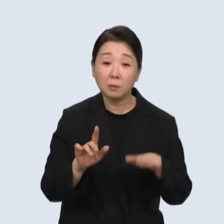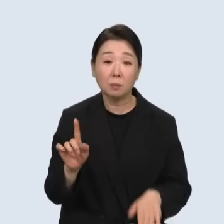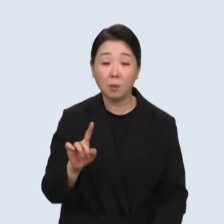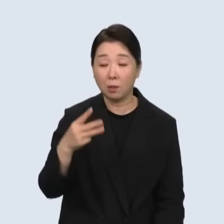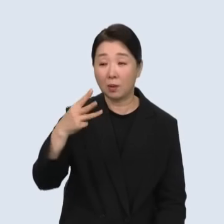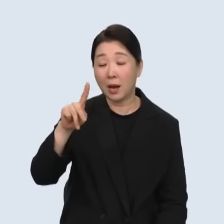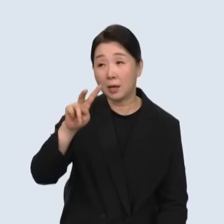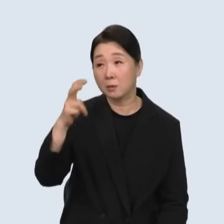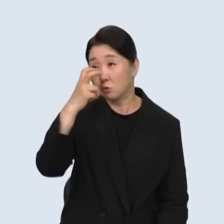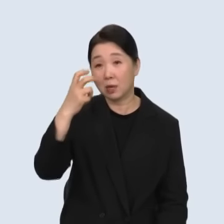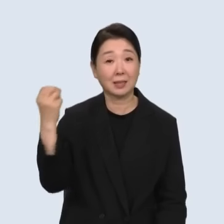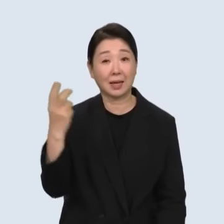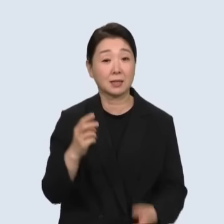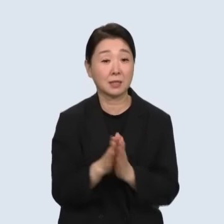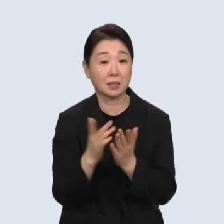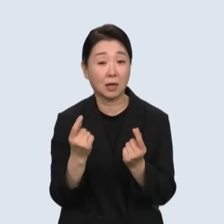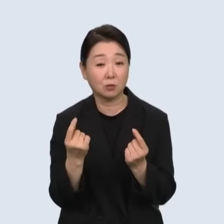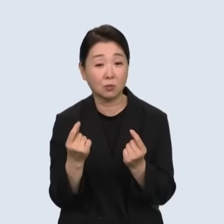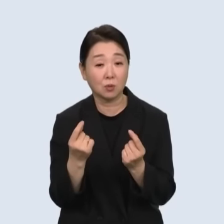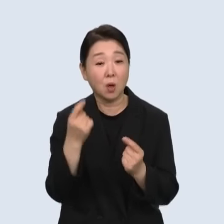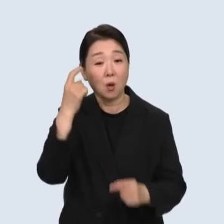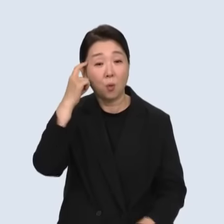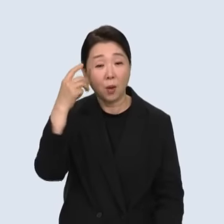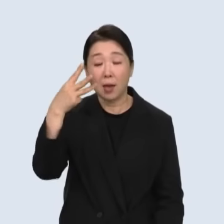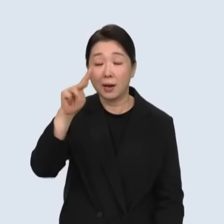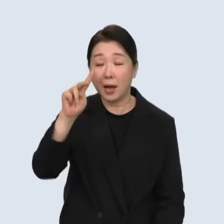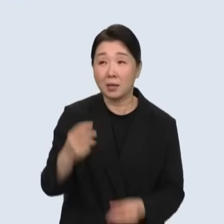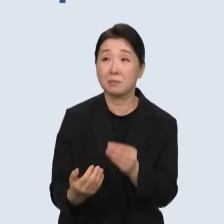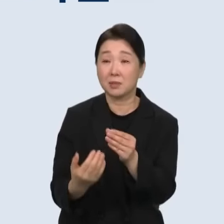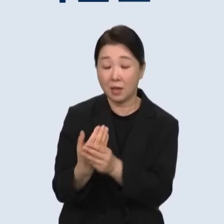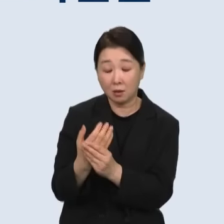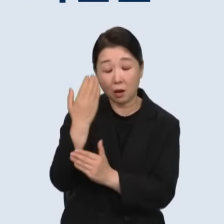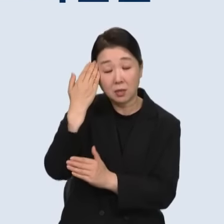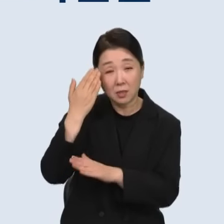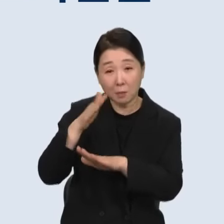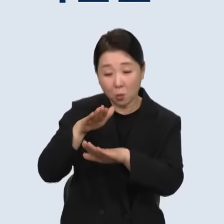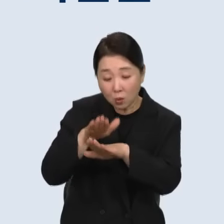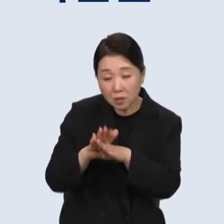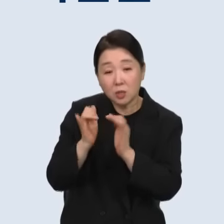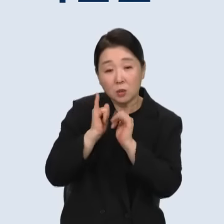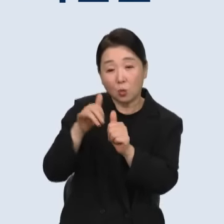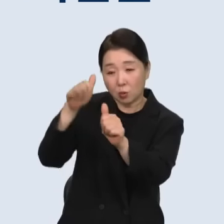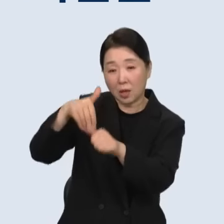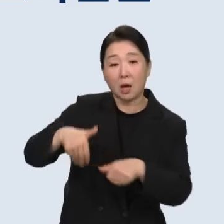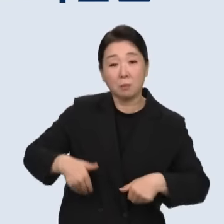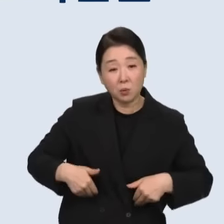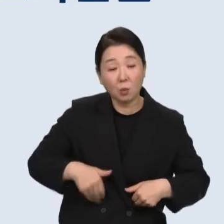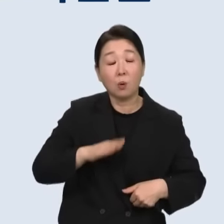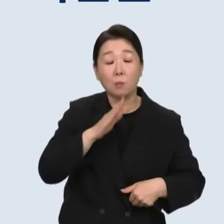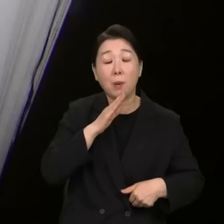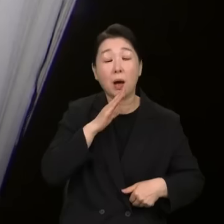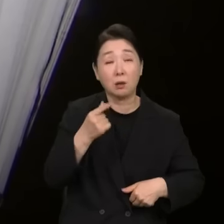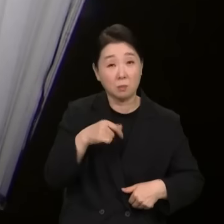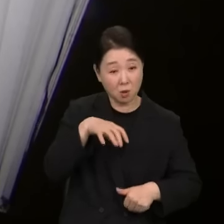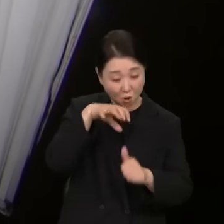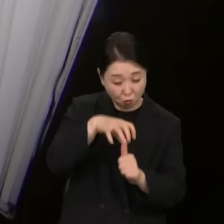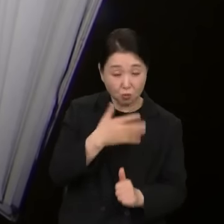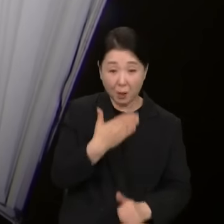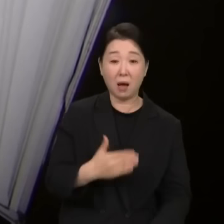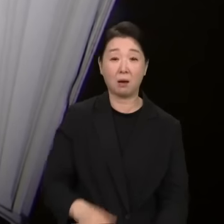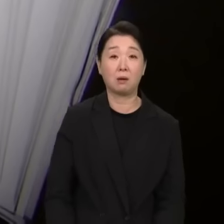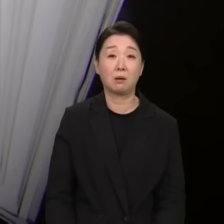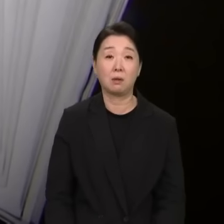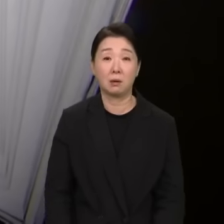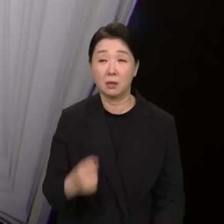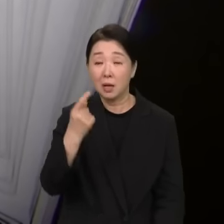라임 수사를 다시 하고 있잖아. 그러니까 라임의 참고인으로 좀 필요하다 그러면은 된다고 그러네. 조 씨는 한